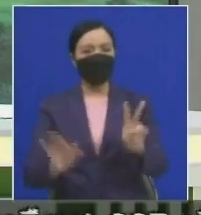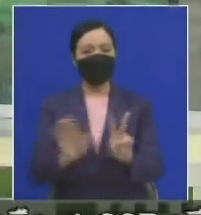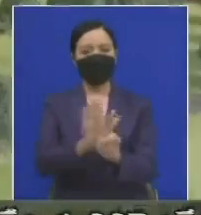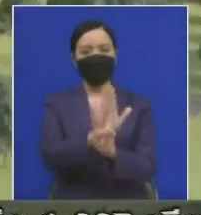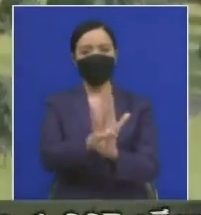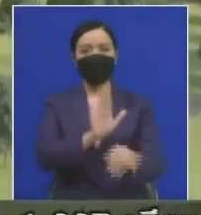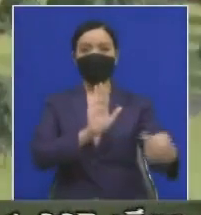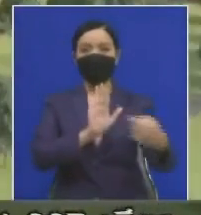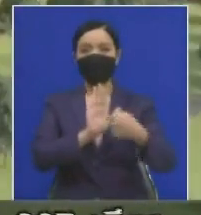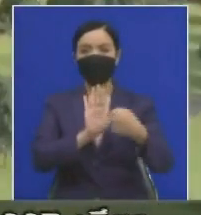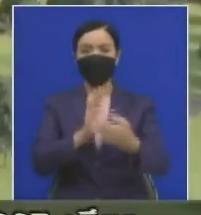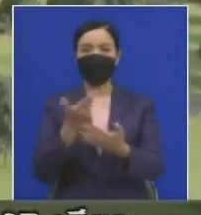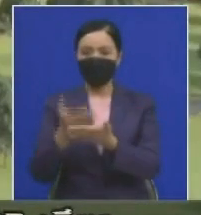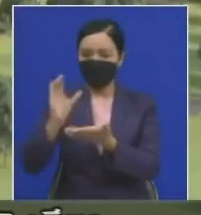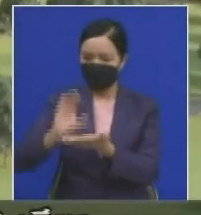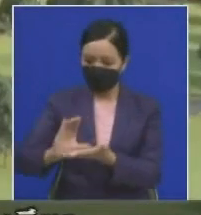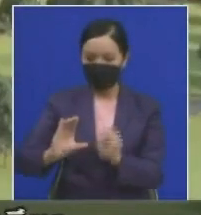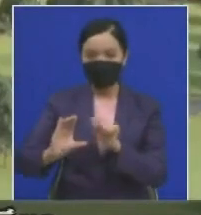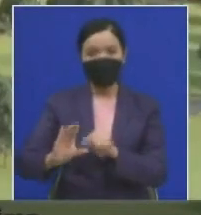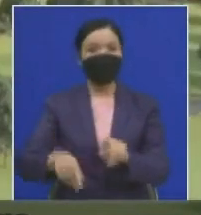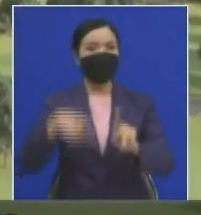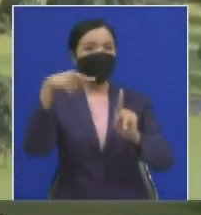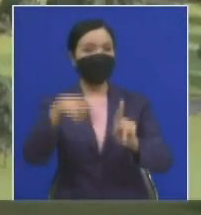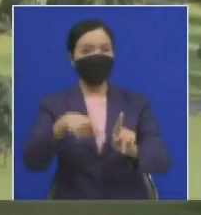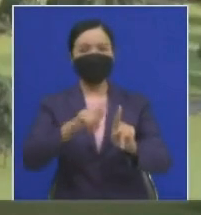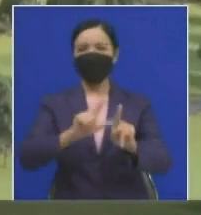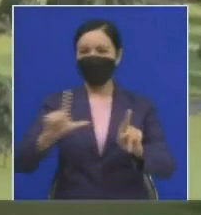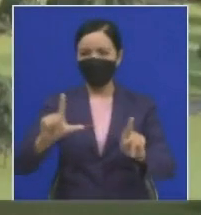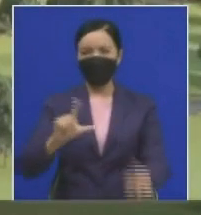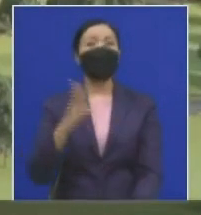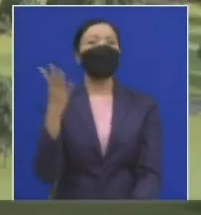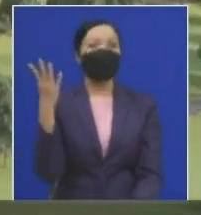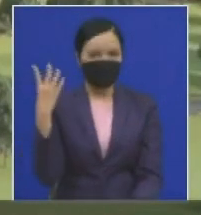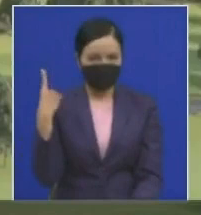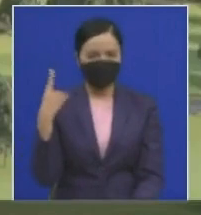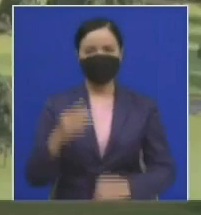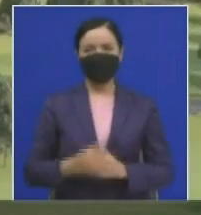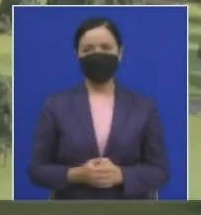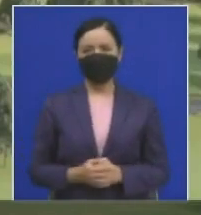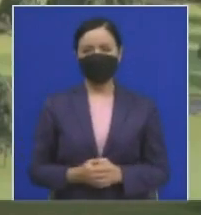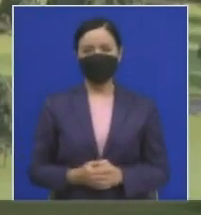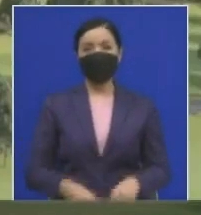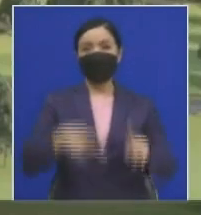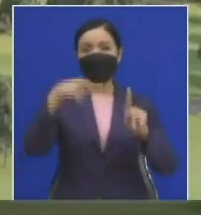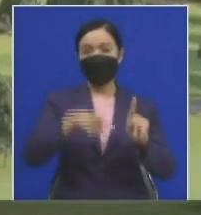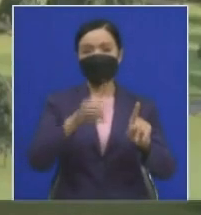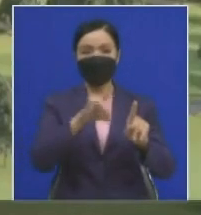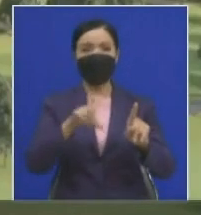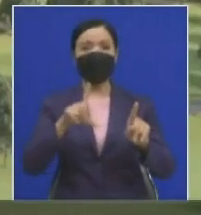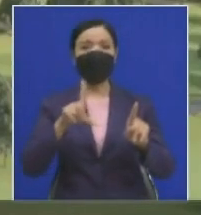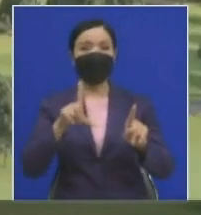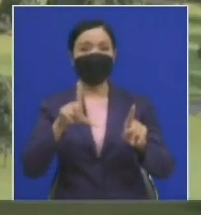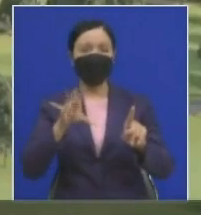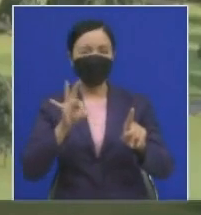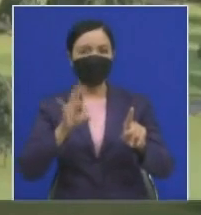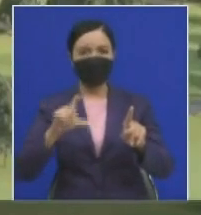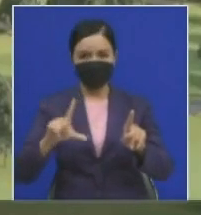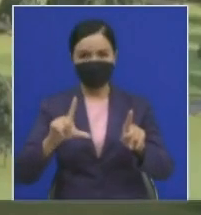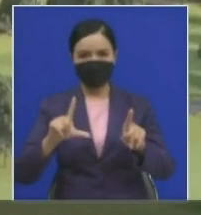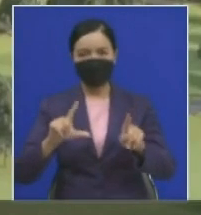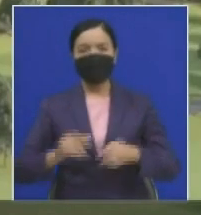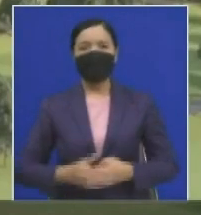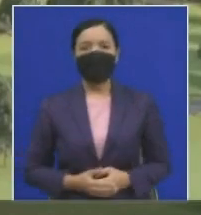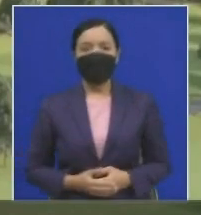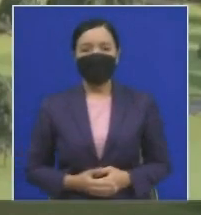ัอนุมังบไป 1,000 ล้านมุวานอ่านข่าวไปแล้ 1,100 กับอีก 9 ล้านบาท